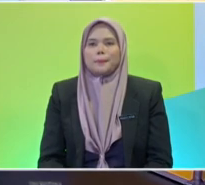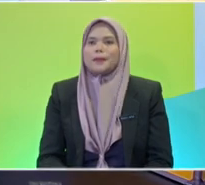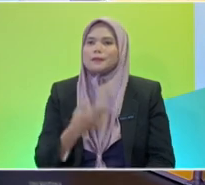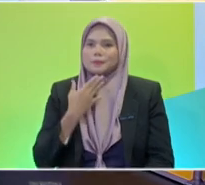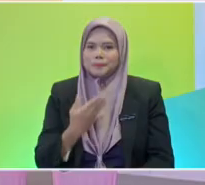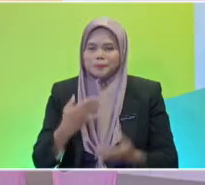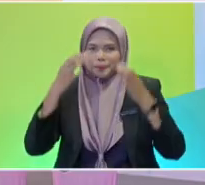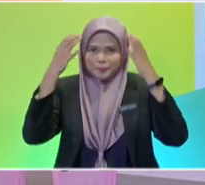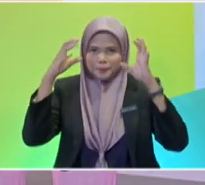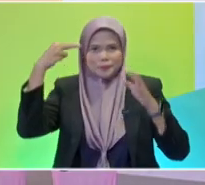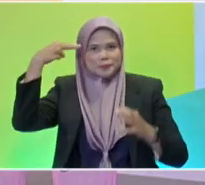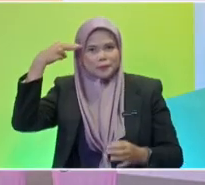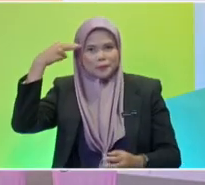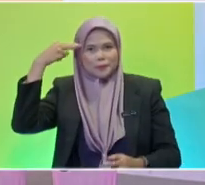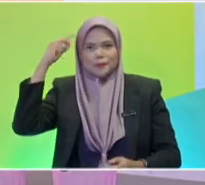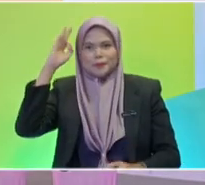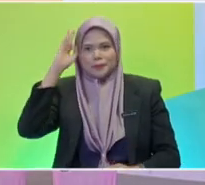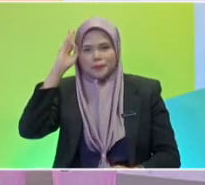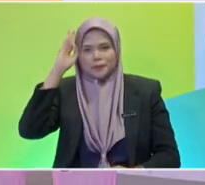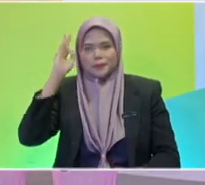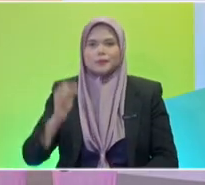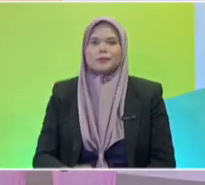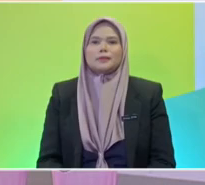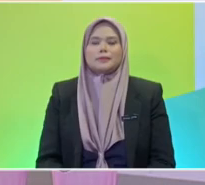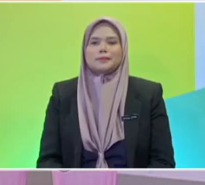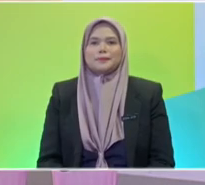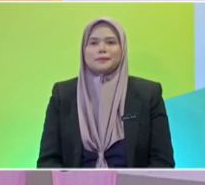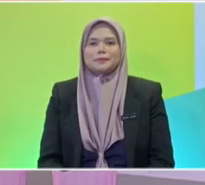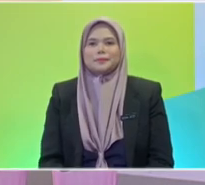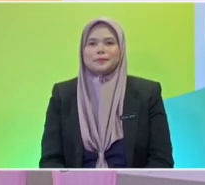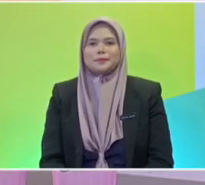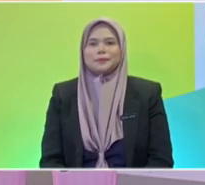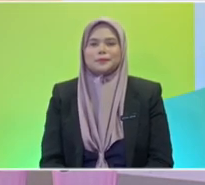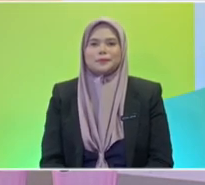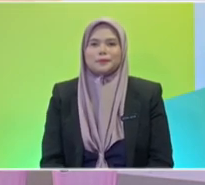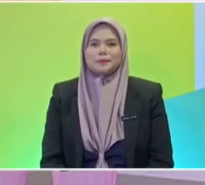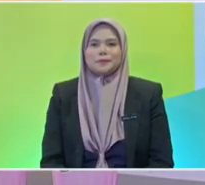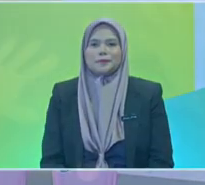kasih kita kembali lagi selepas ini